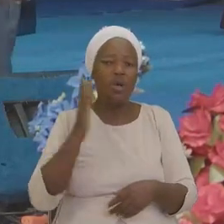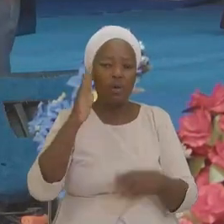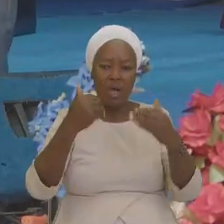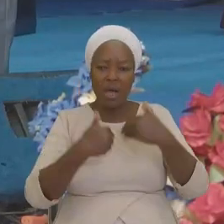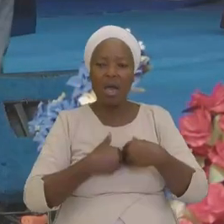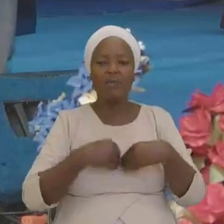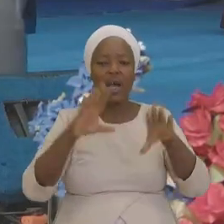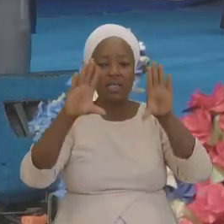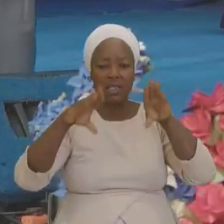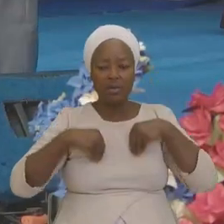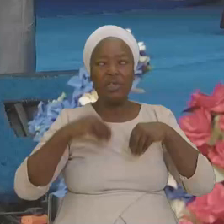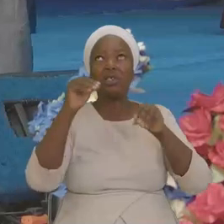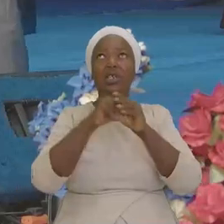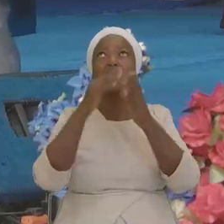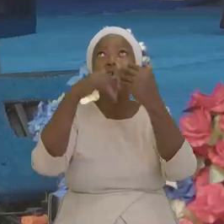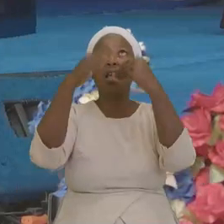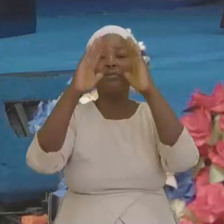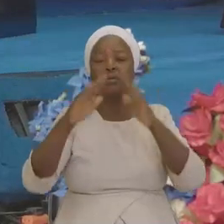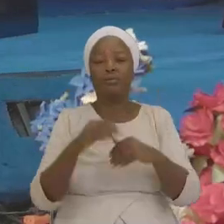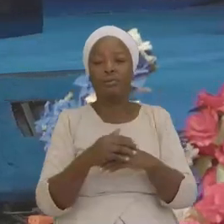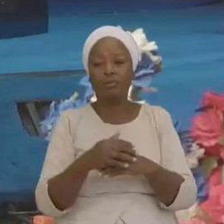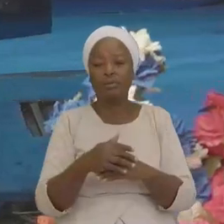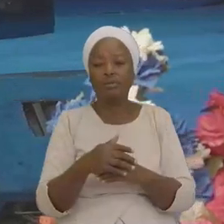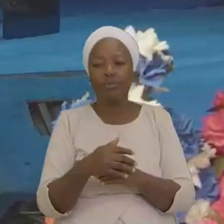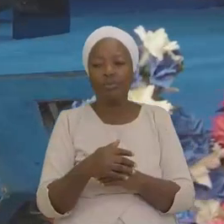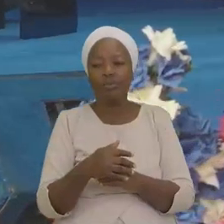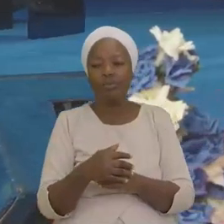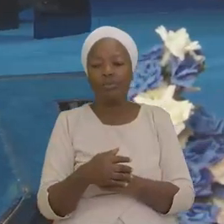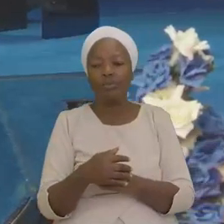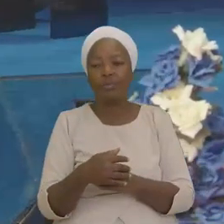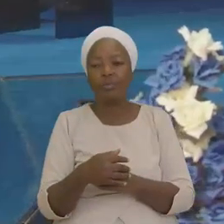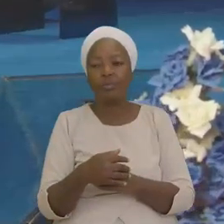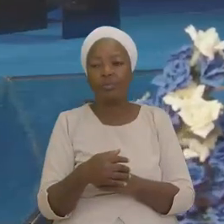ciel, et l'acceptation au ciel.